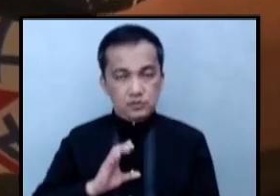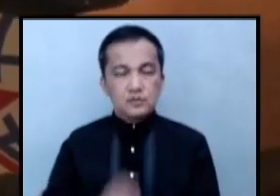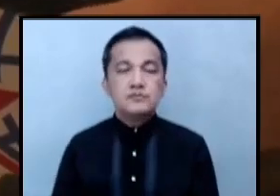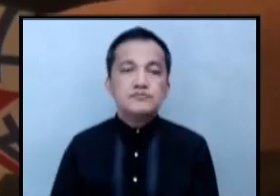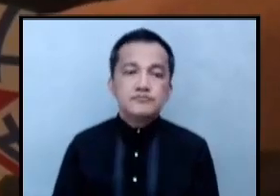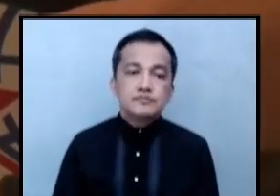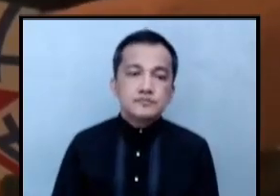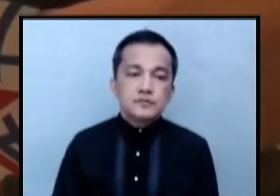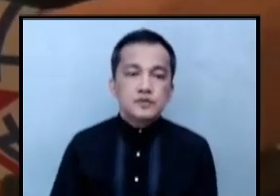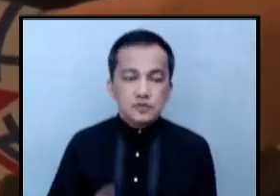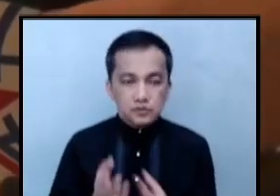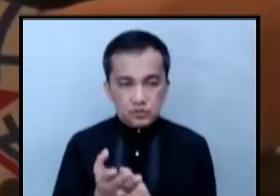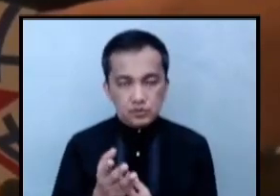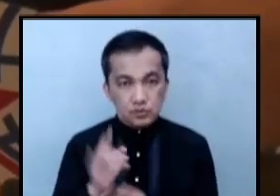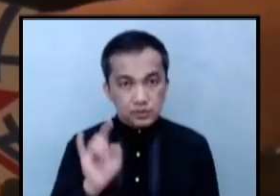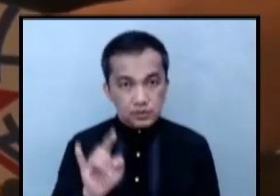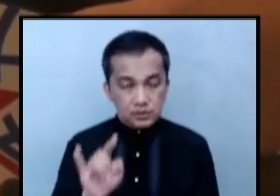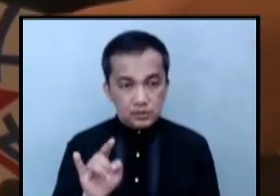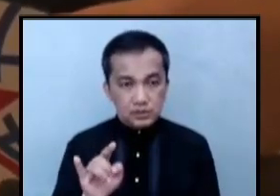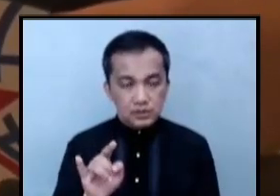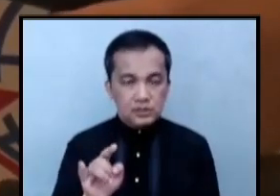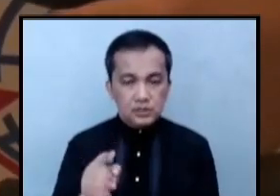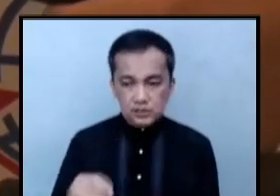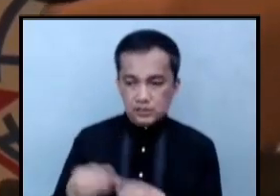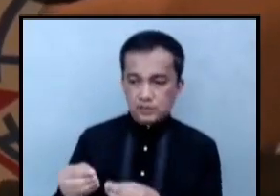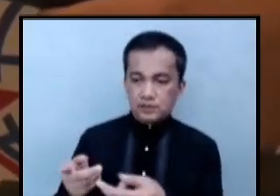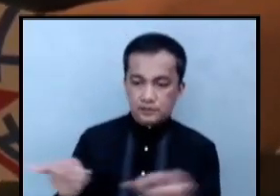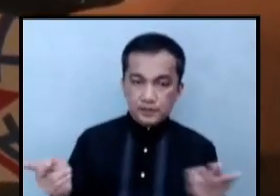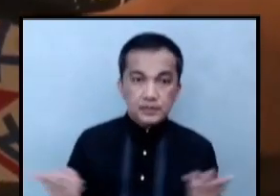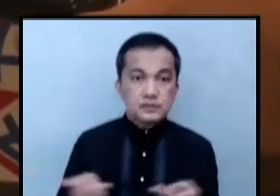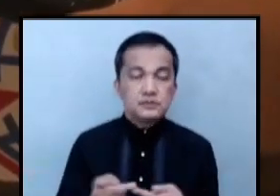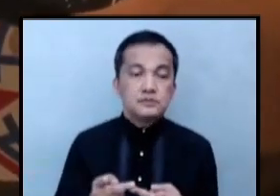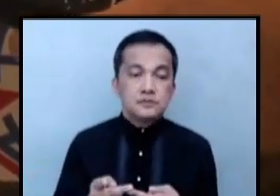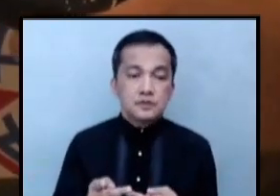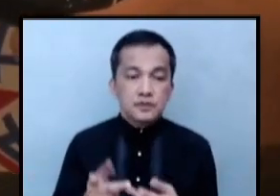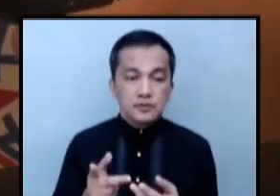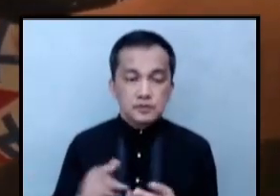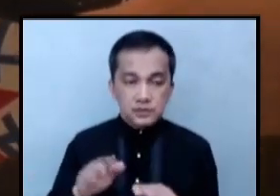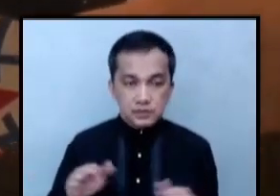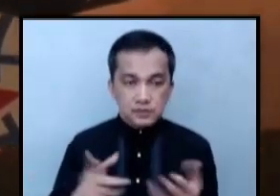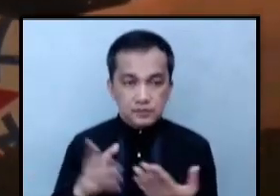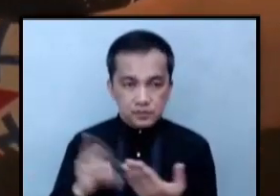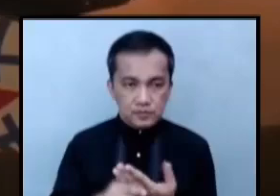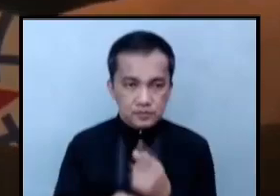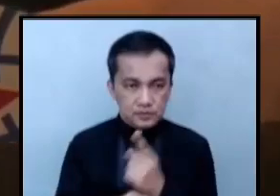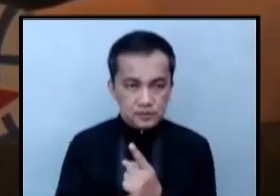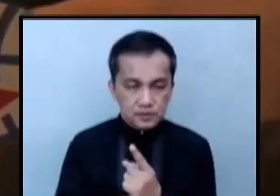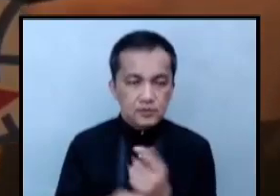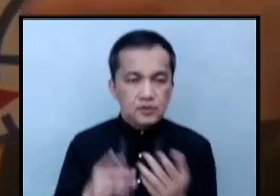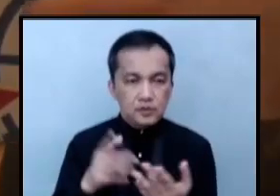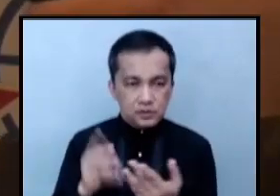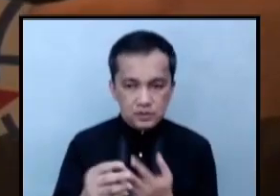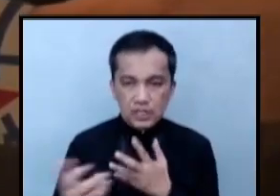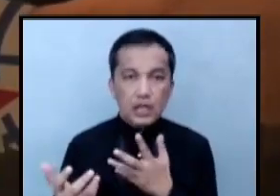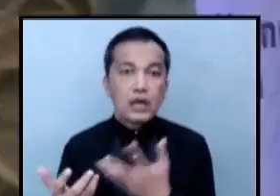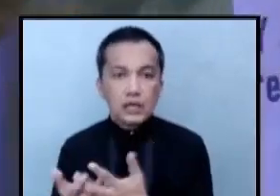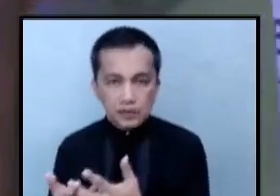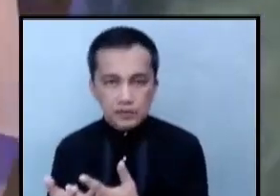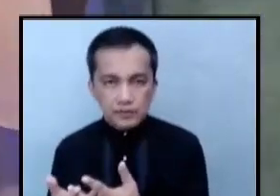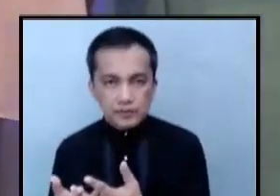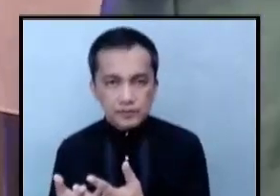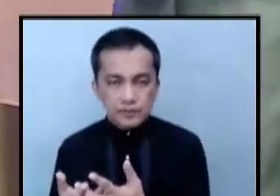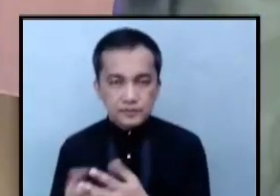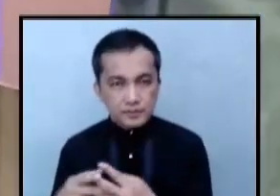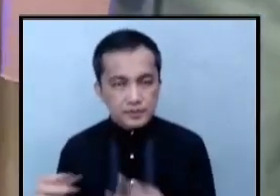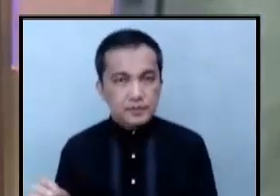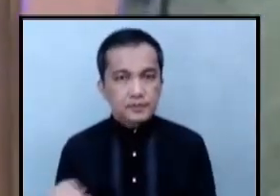media, by giving space for children program, yung tamang programa ang kung sa kanila ang may papalabas.